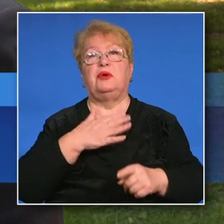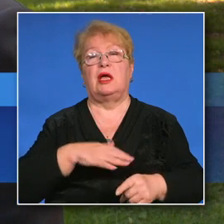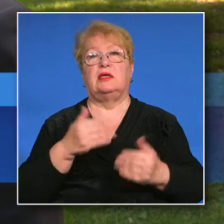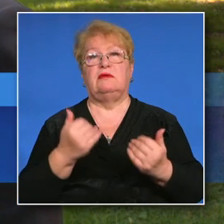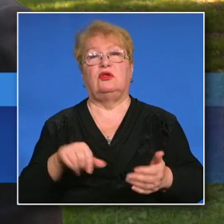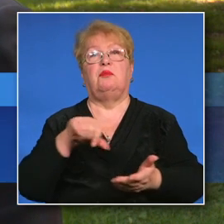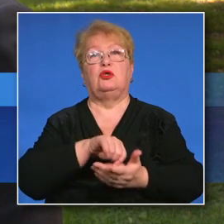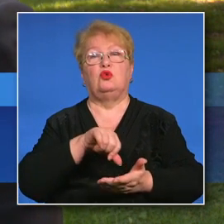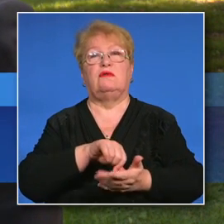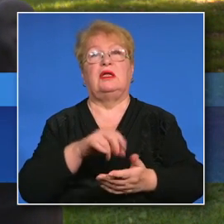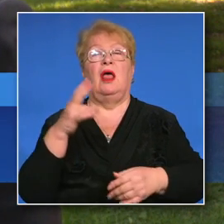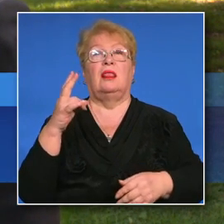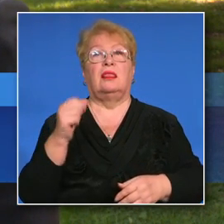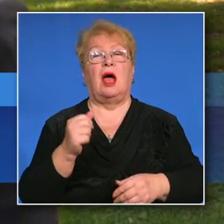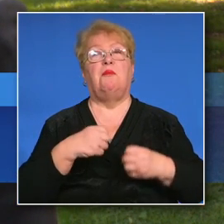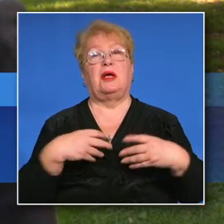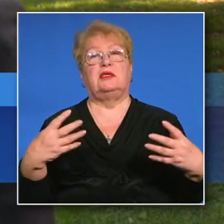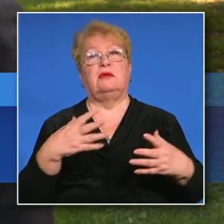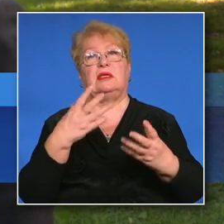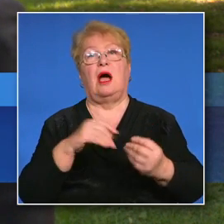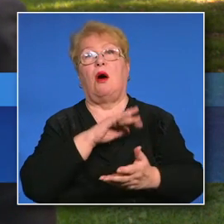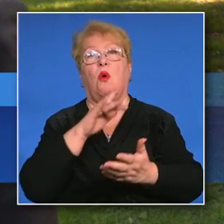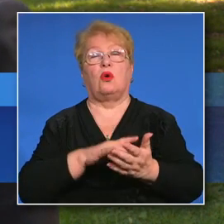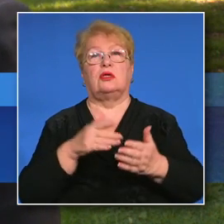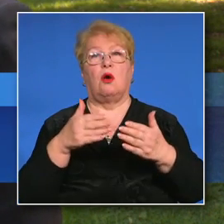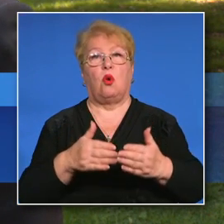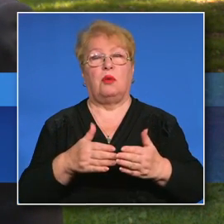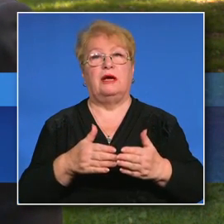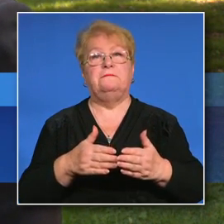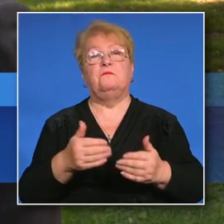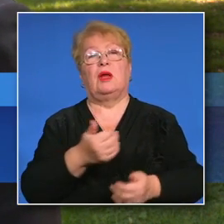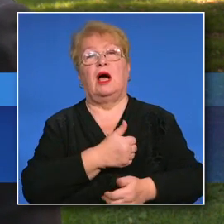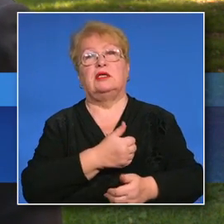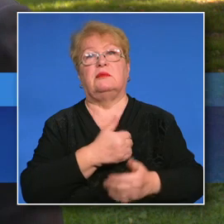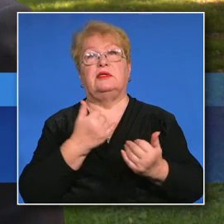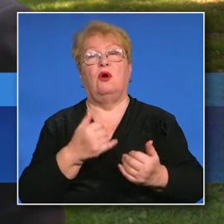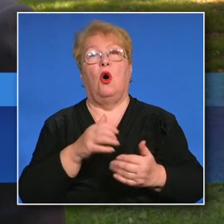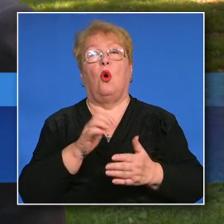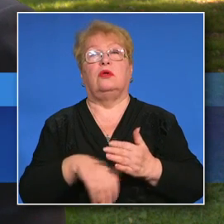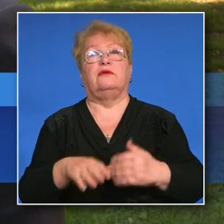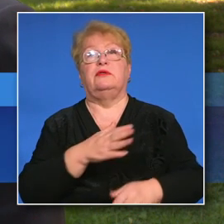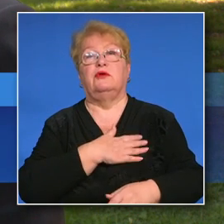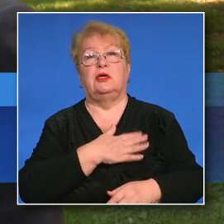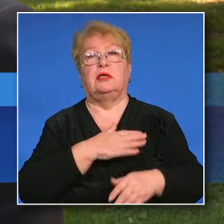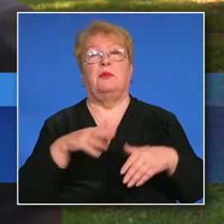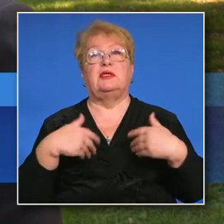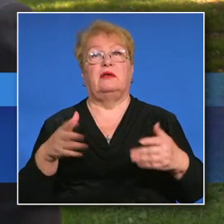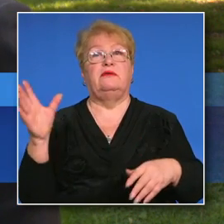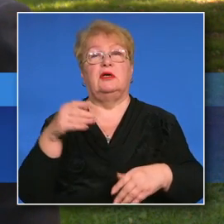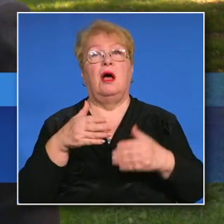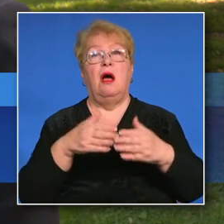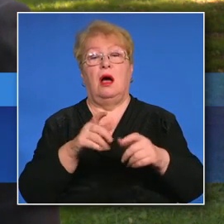конечно, присутствовать на праздновании Дня города Гомеля. И я хотел бы сегодня от всего сердца поздравить всех гомельчан